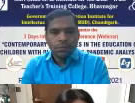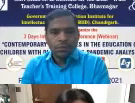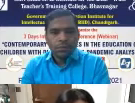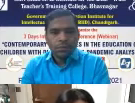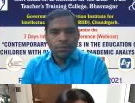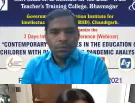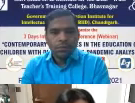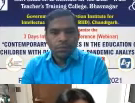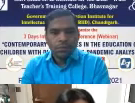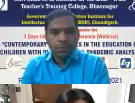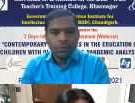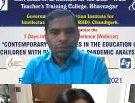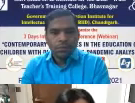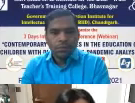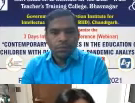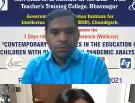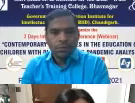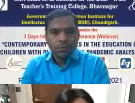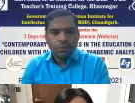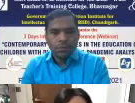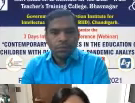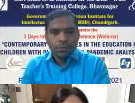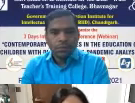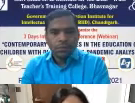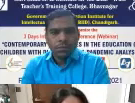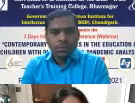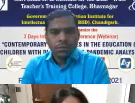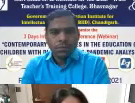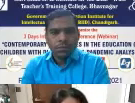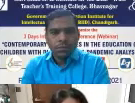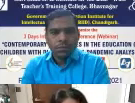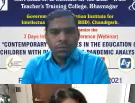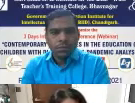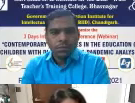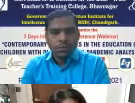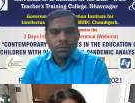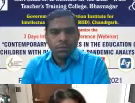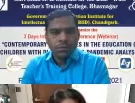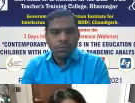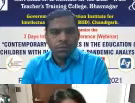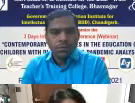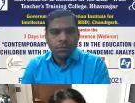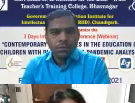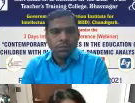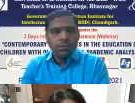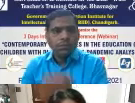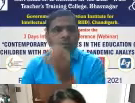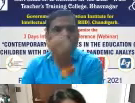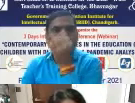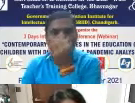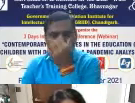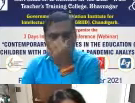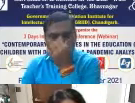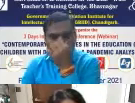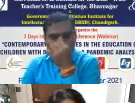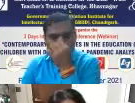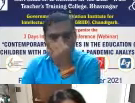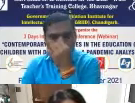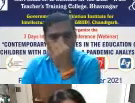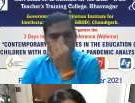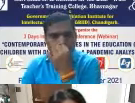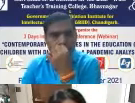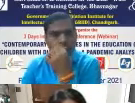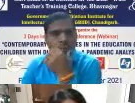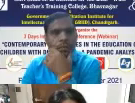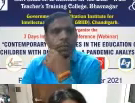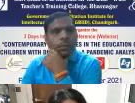कौन सा शर्ट पहनना है, लाल शर्ट या ब्लू टी शर्ट, कौन सी टी शर्ट पहननी है। फिर डिसेबल्ड बच्चों के लिए ये भी जरूरी है कि हम